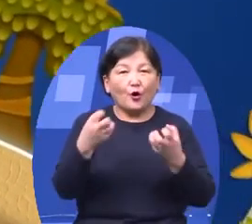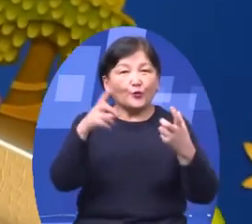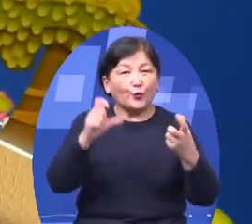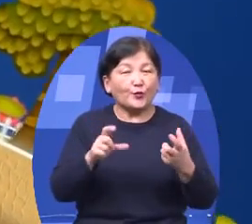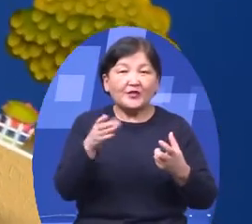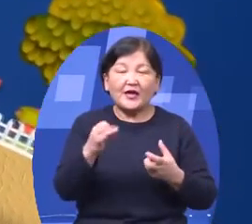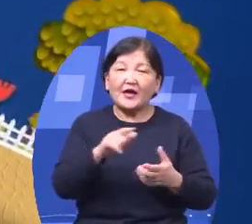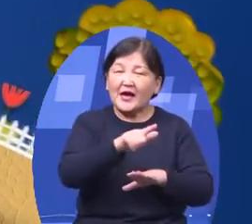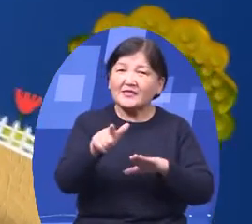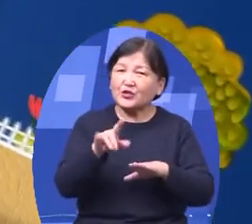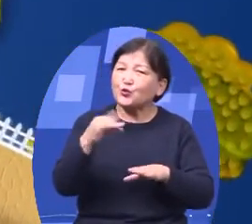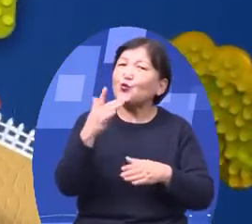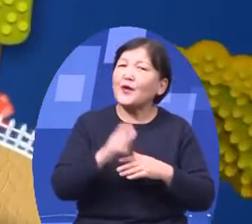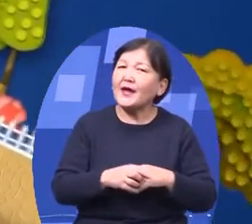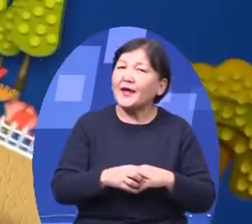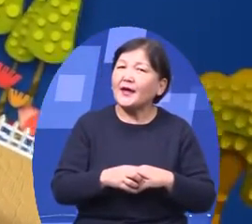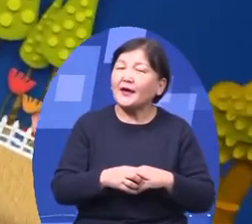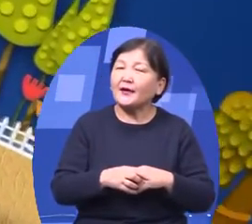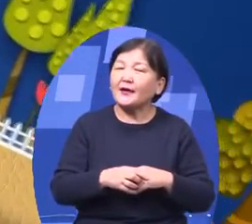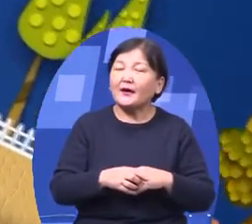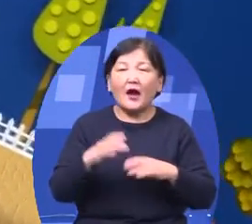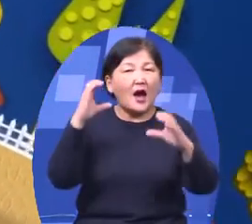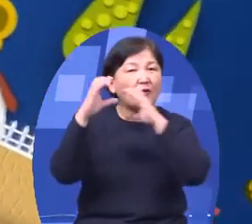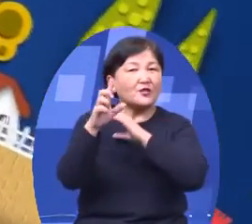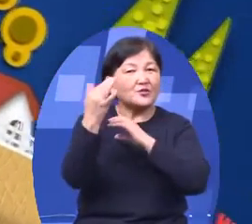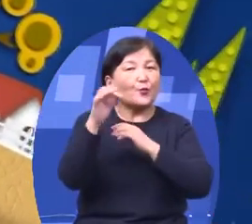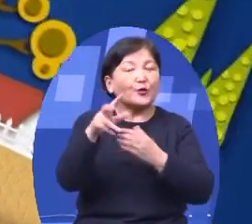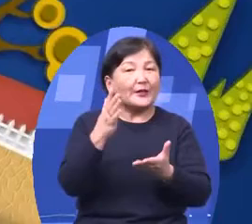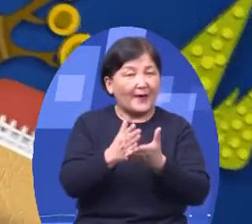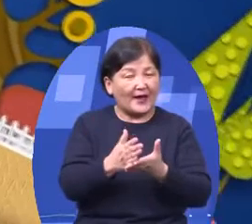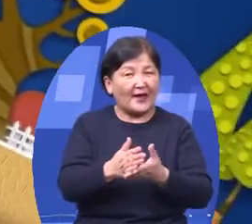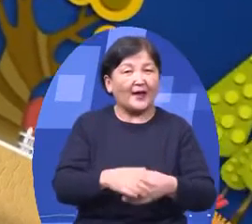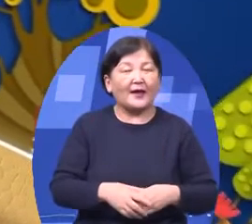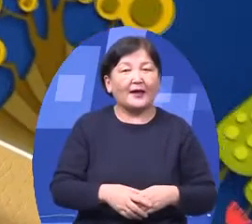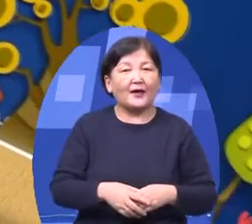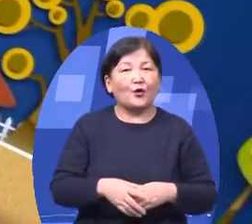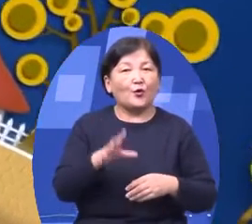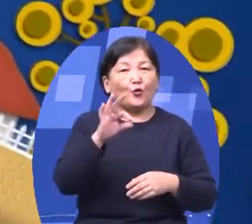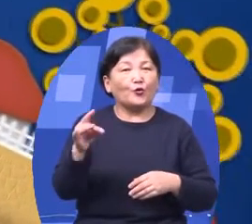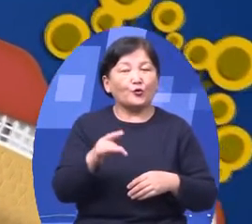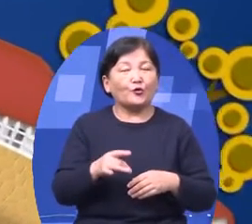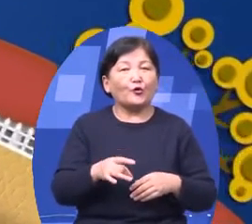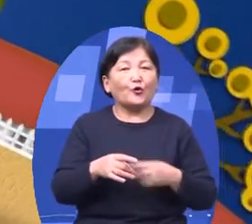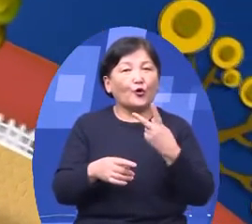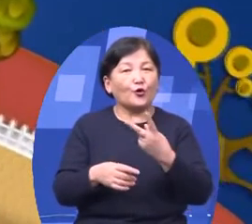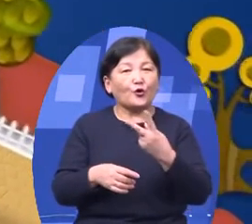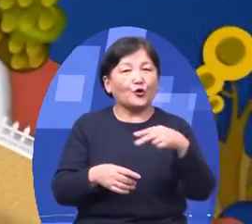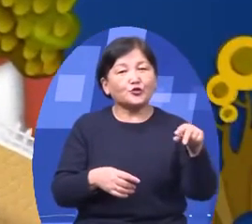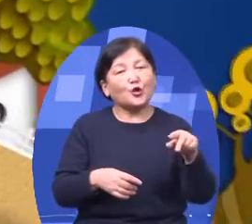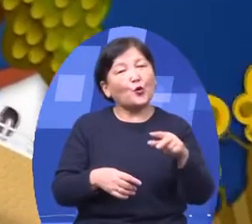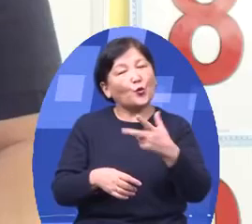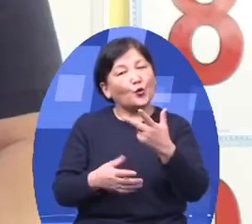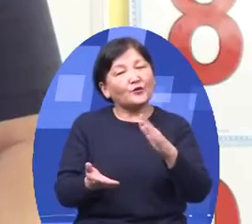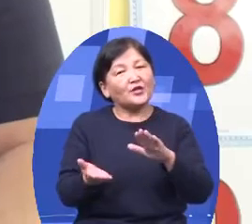Олон хүнтэй газар гэж ямар газрыг хэлэх вэ? Автобусны буудал байгаа. Бас 2-3-аас дээш хүн